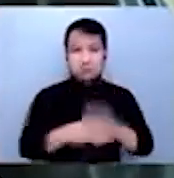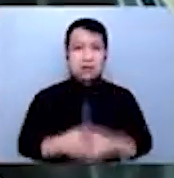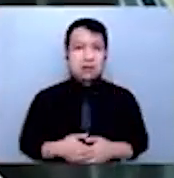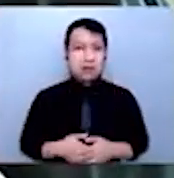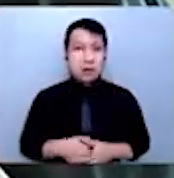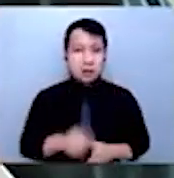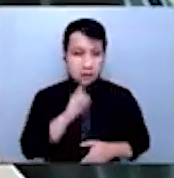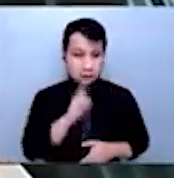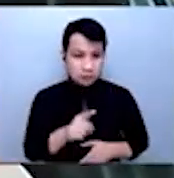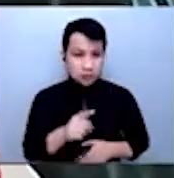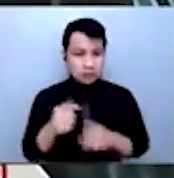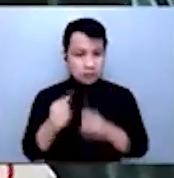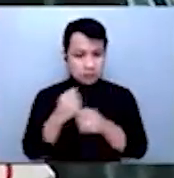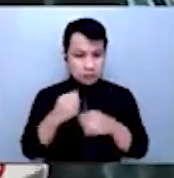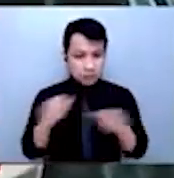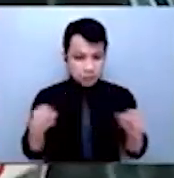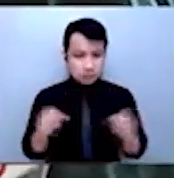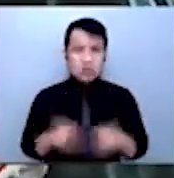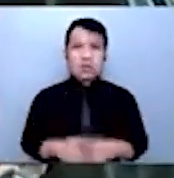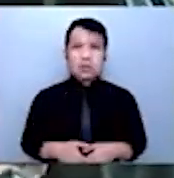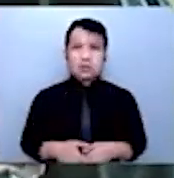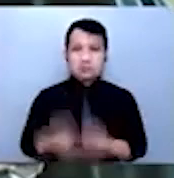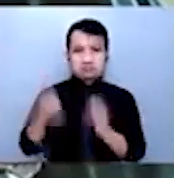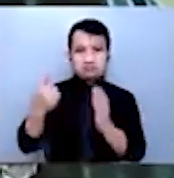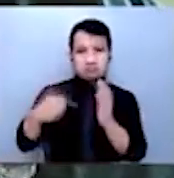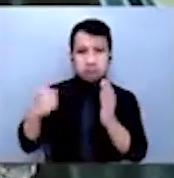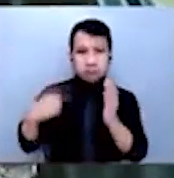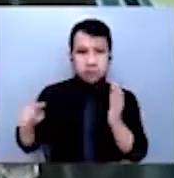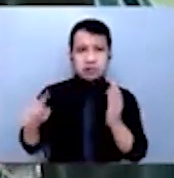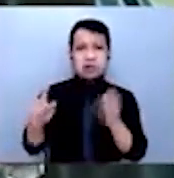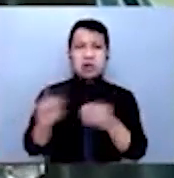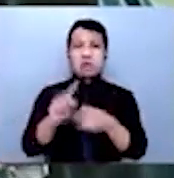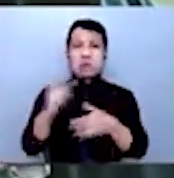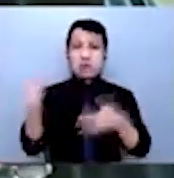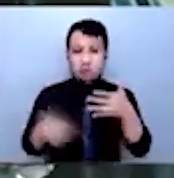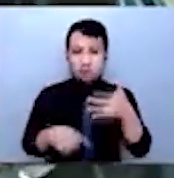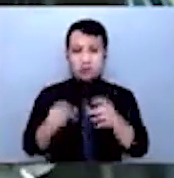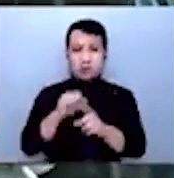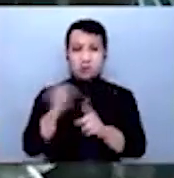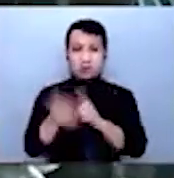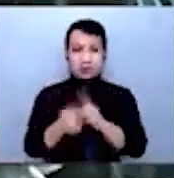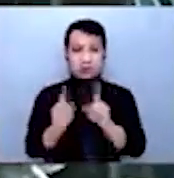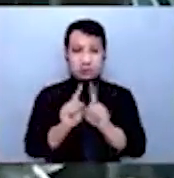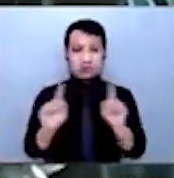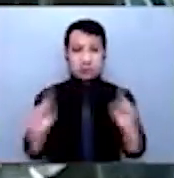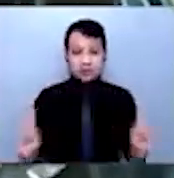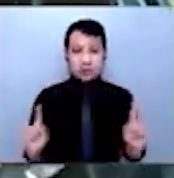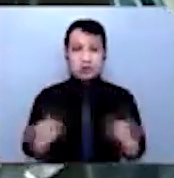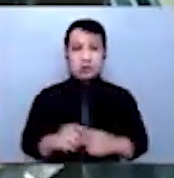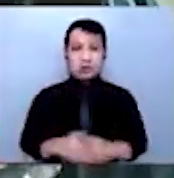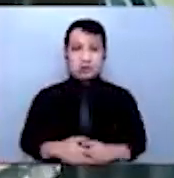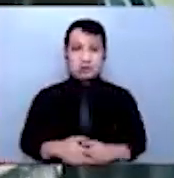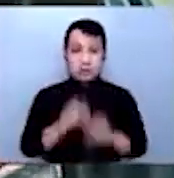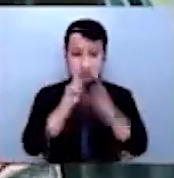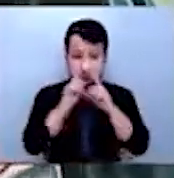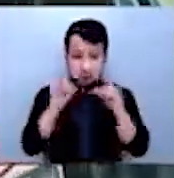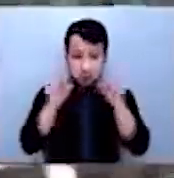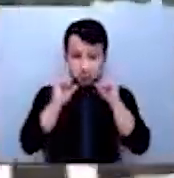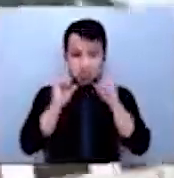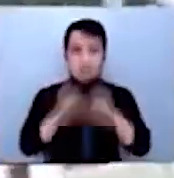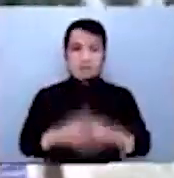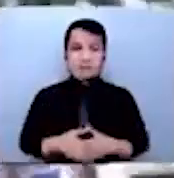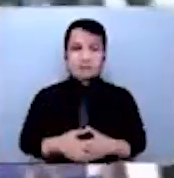mga security marshals to check and implement yung social distancing, face masks are worn at all